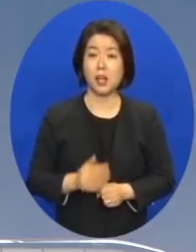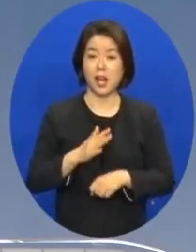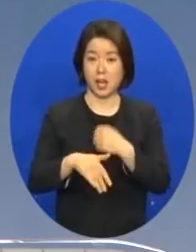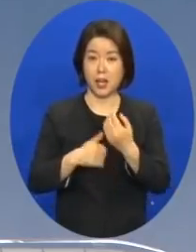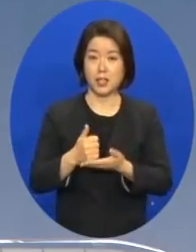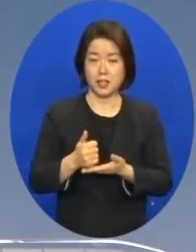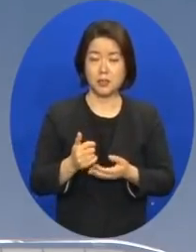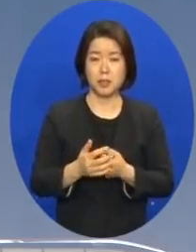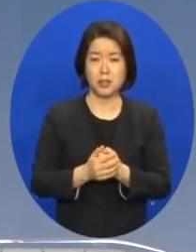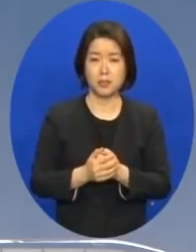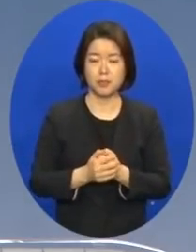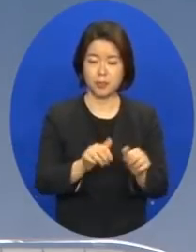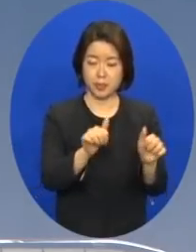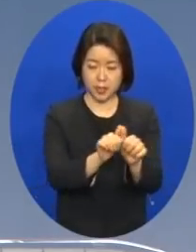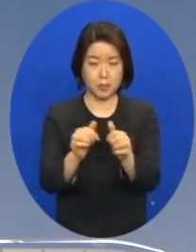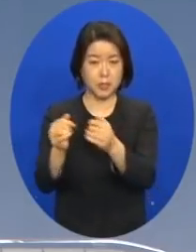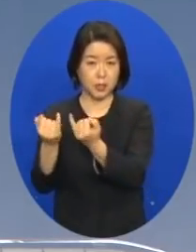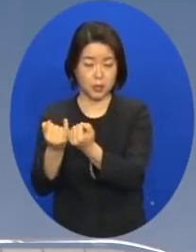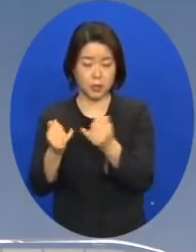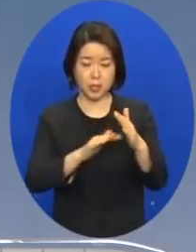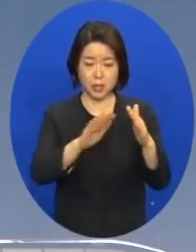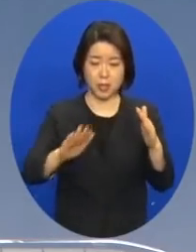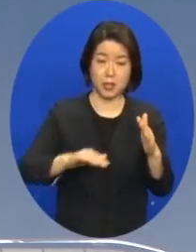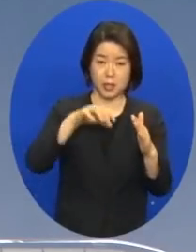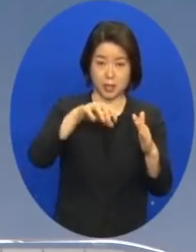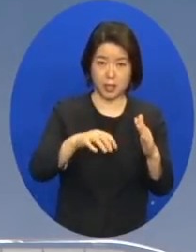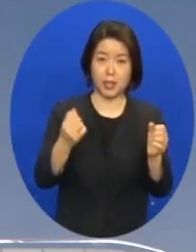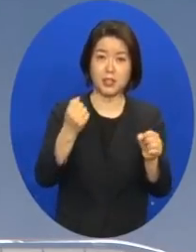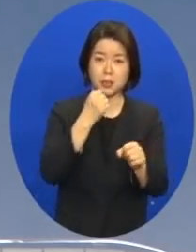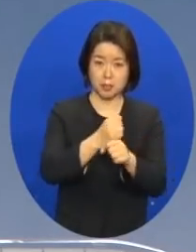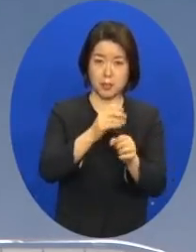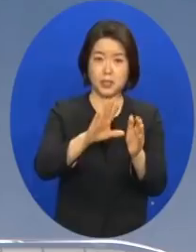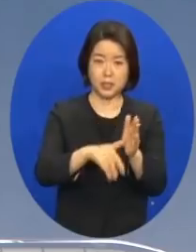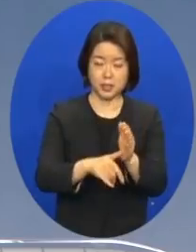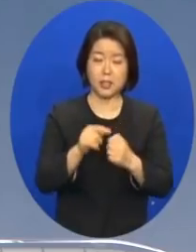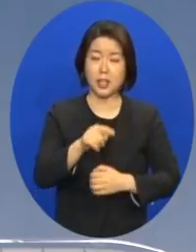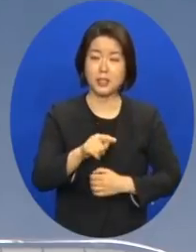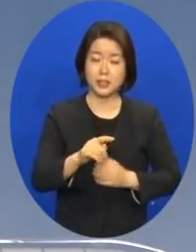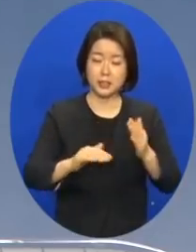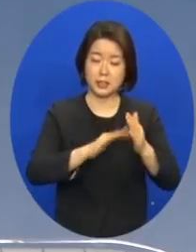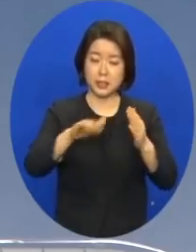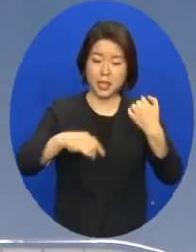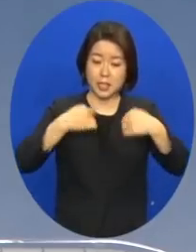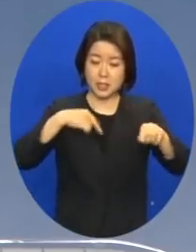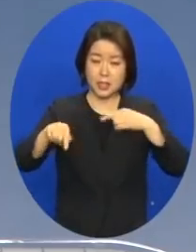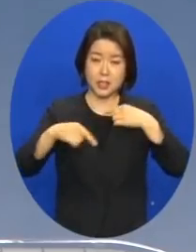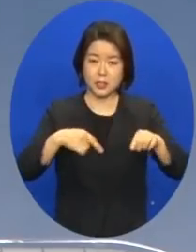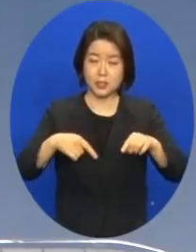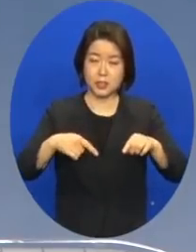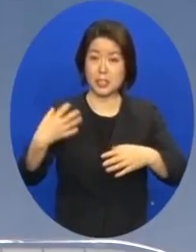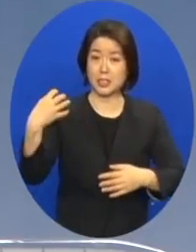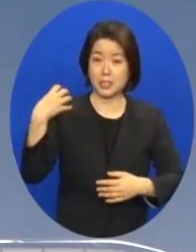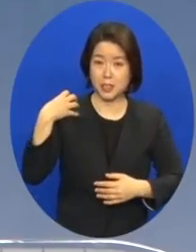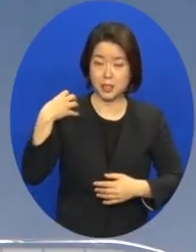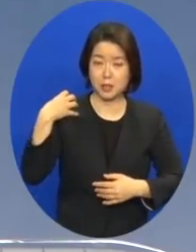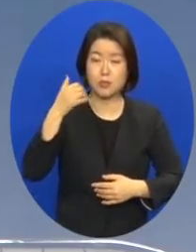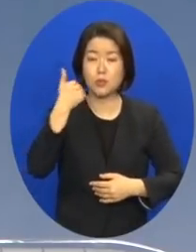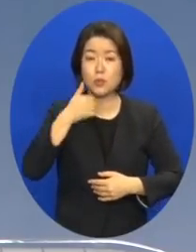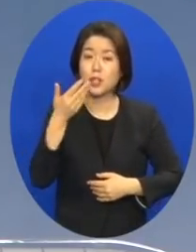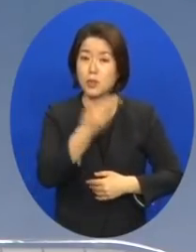하나님이 남자와 여자가 가정을 이룰 때 그 가정을 다스릴 책임을 남자에게 주었다는